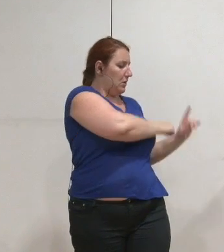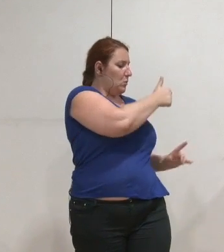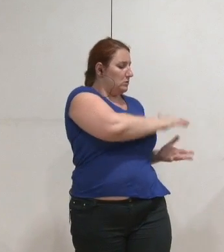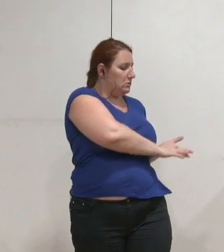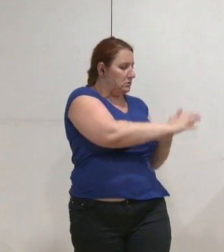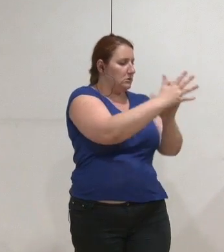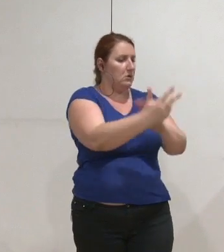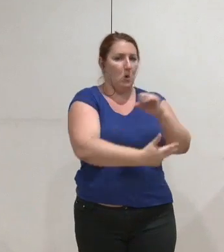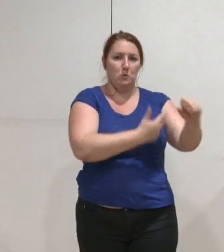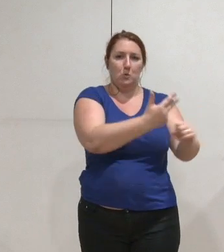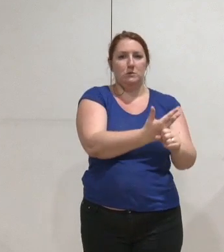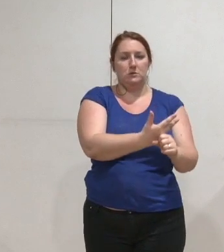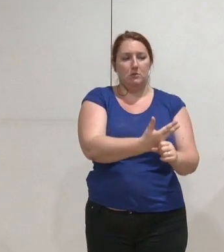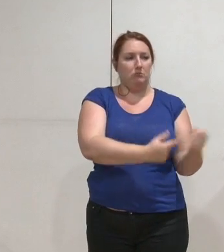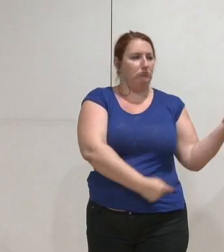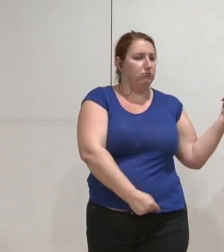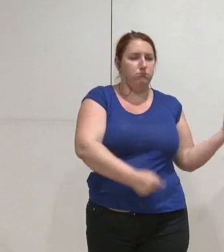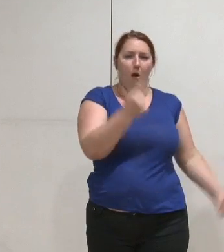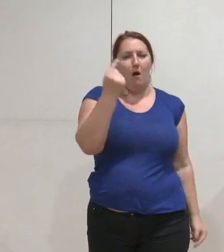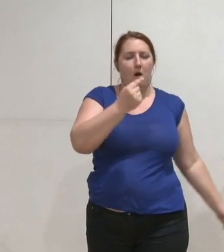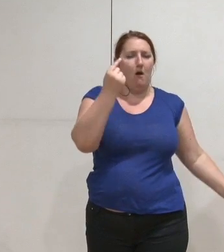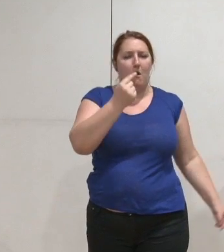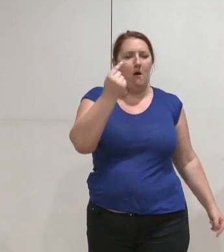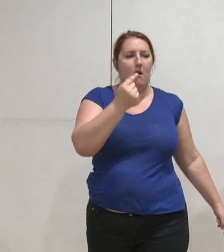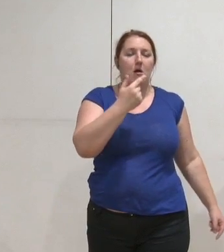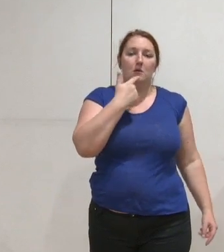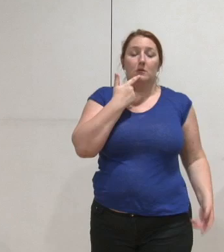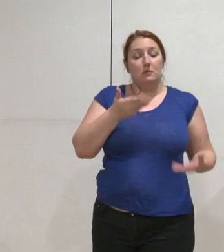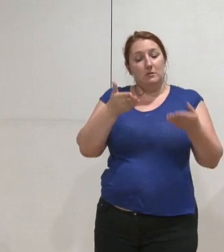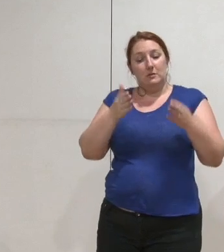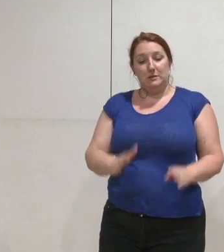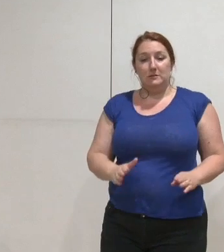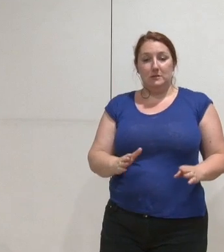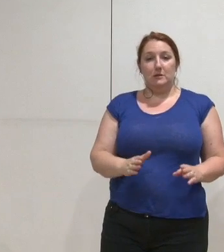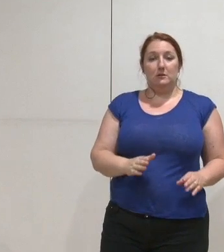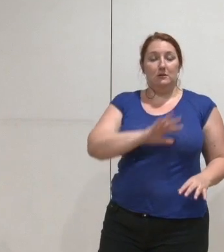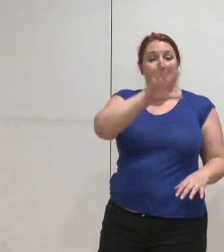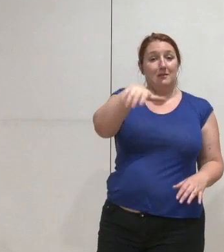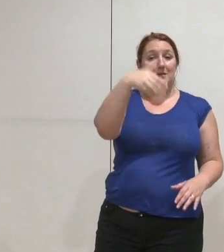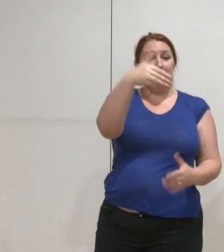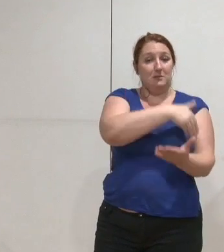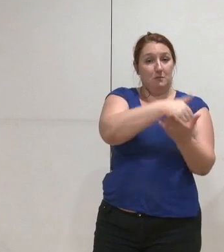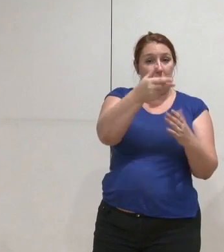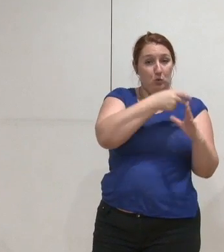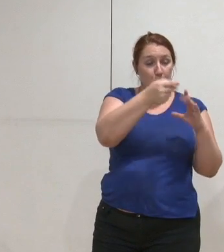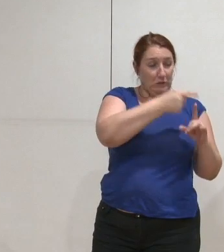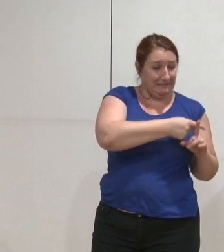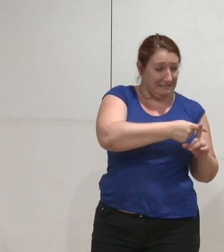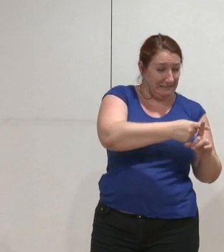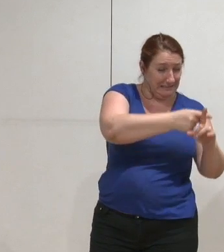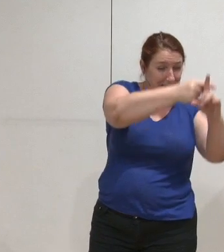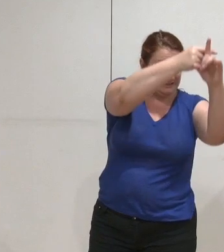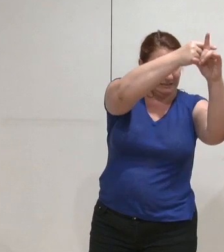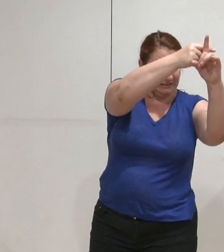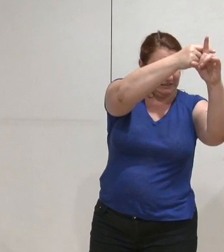3 ans et donc là la décision de passer d'une évolution de plus 15 million d'euros en 3 ans à